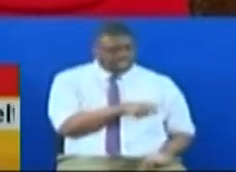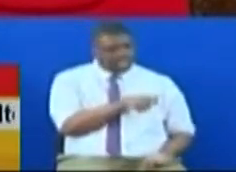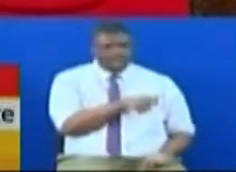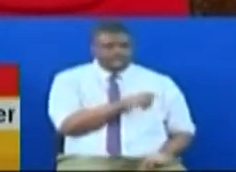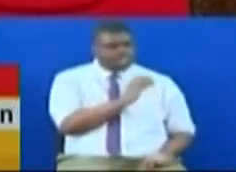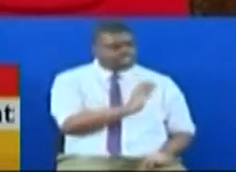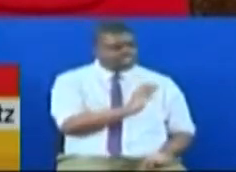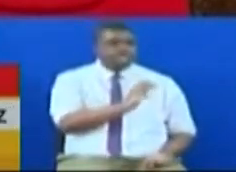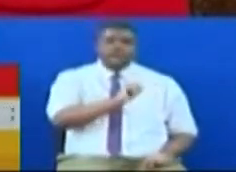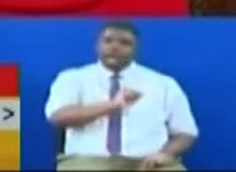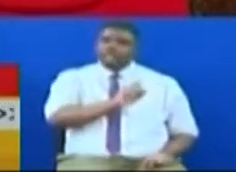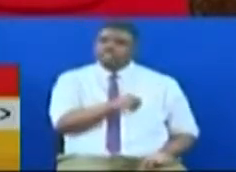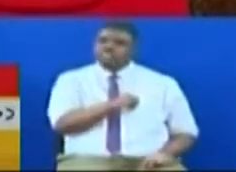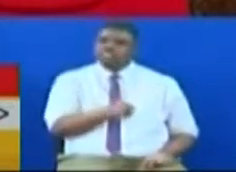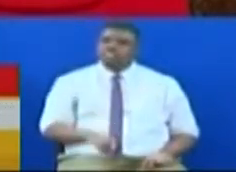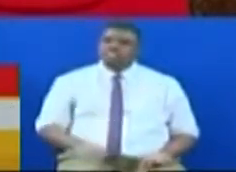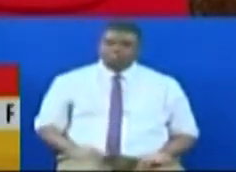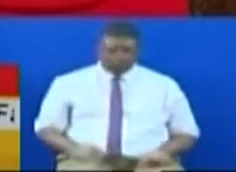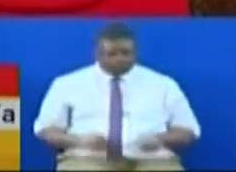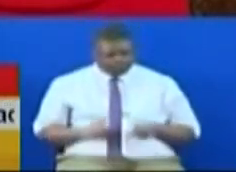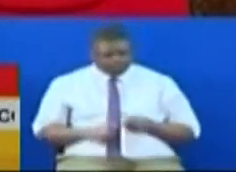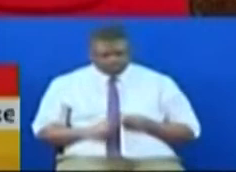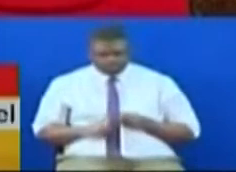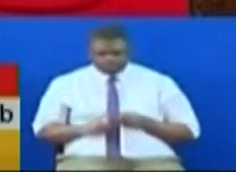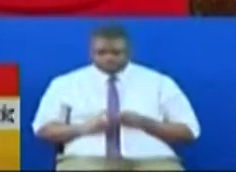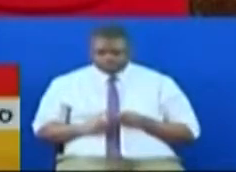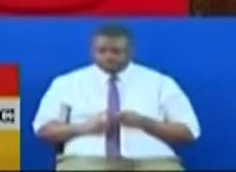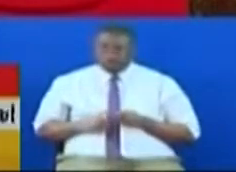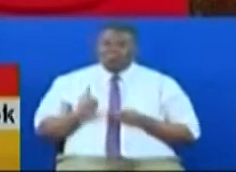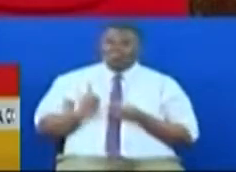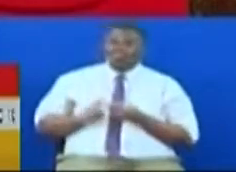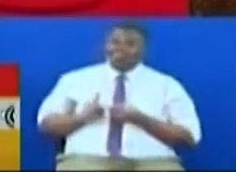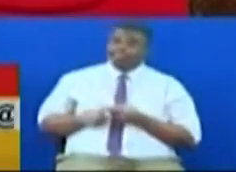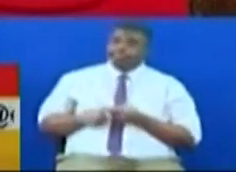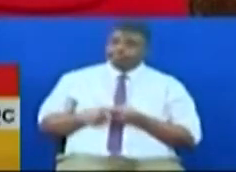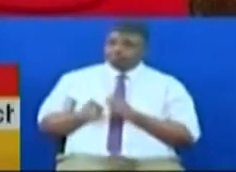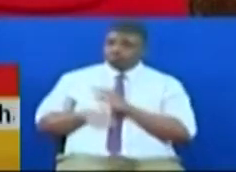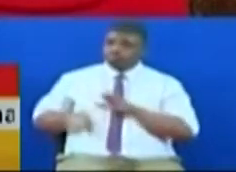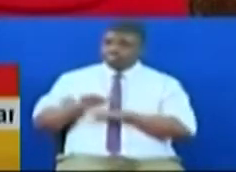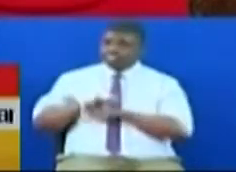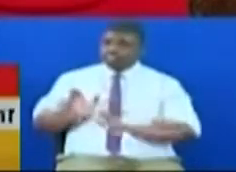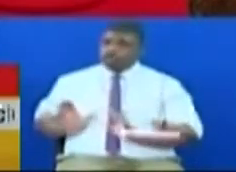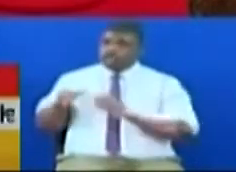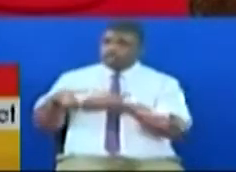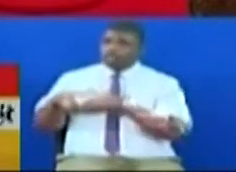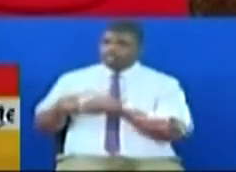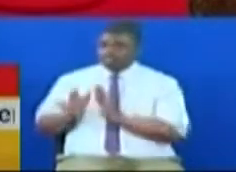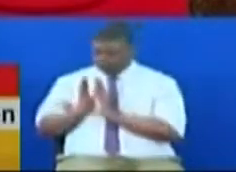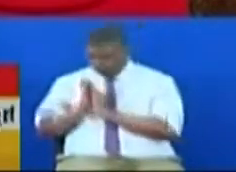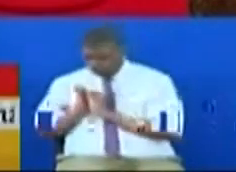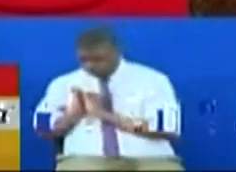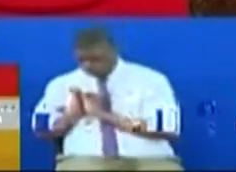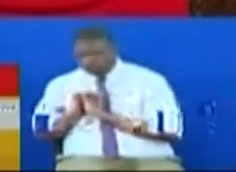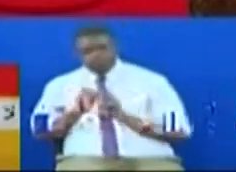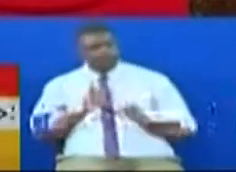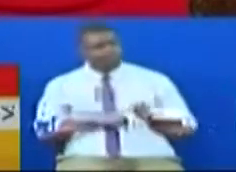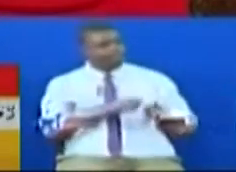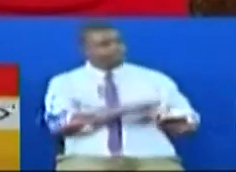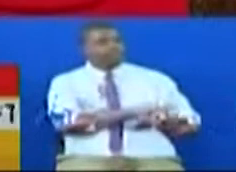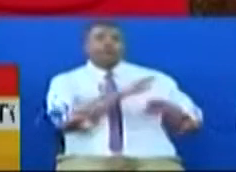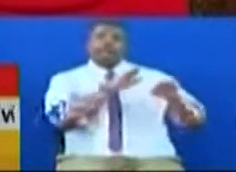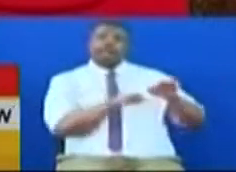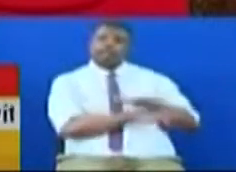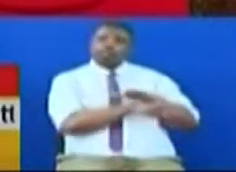kuwashukuru viongozi wetu wa kamati wakiongozwa na mama yetu mama Nagenjwa, lakini pia makamu wetu